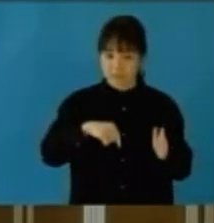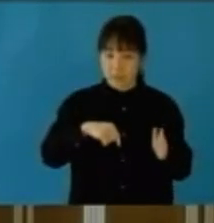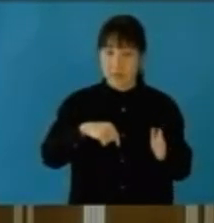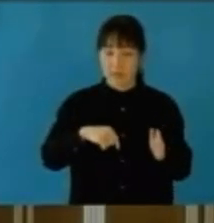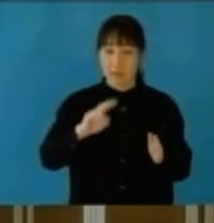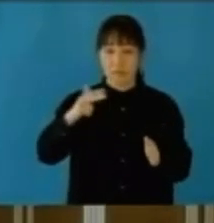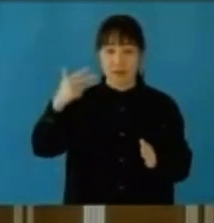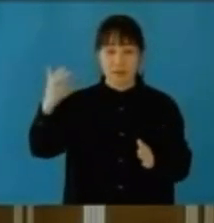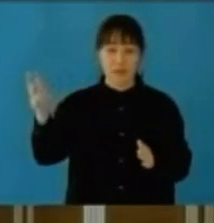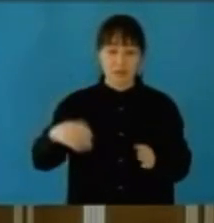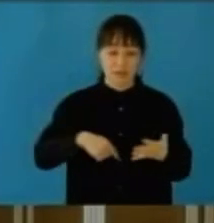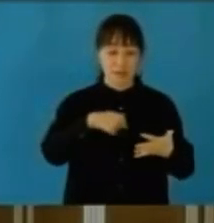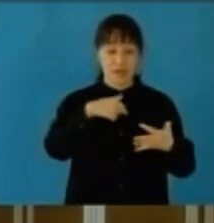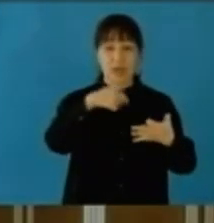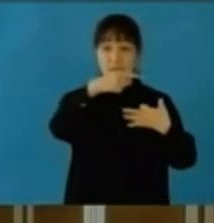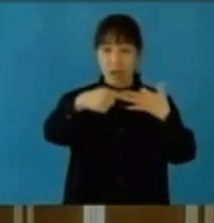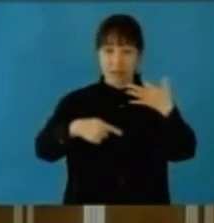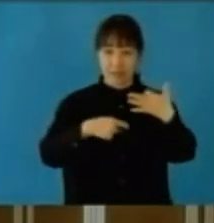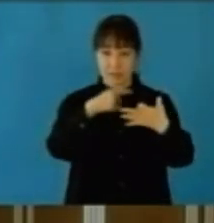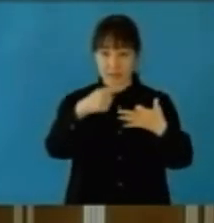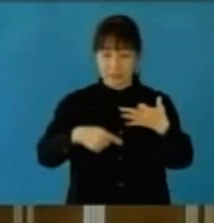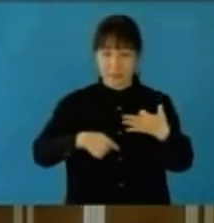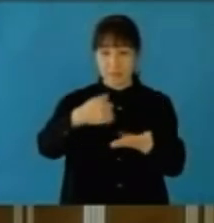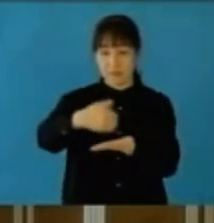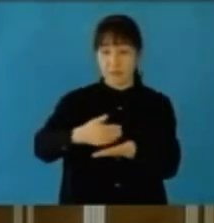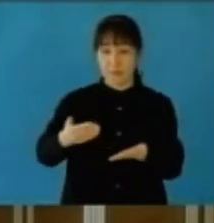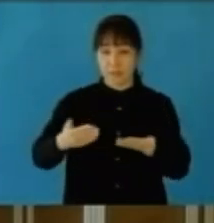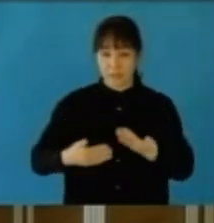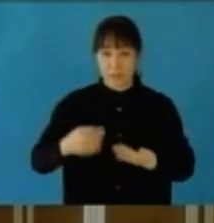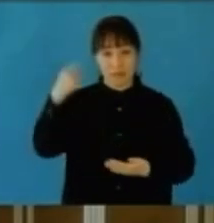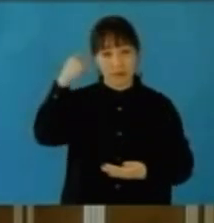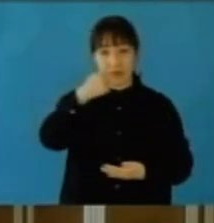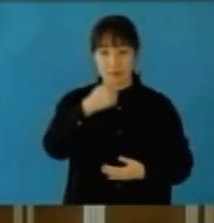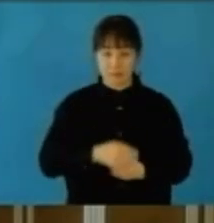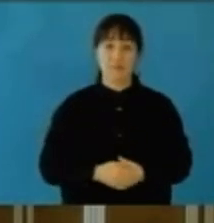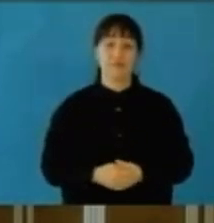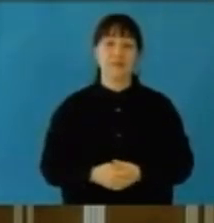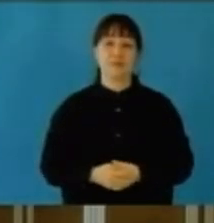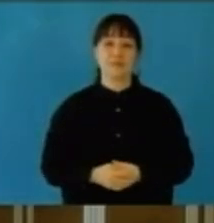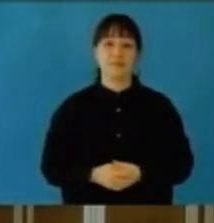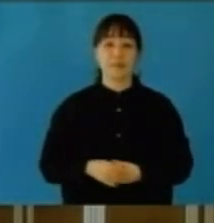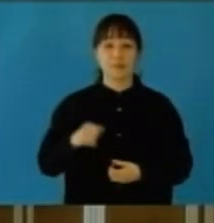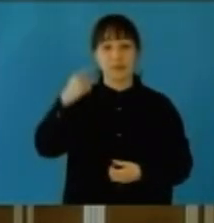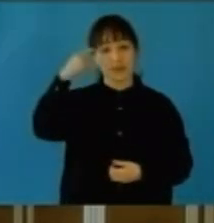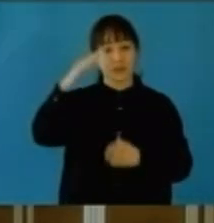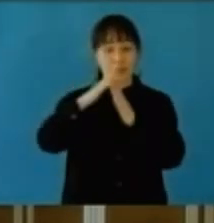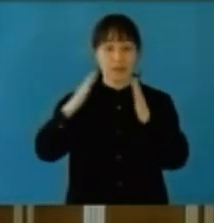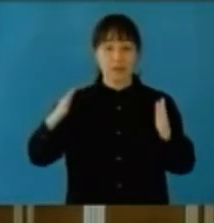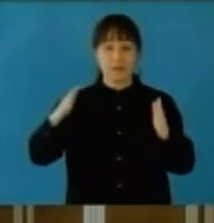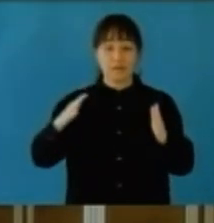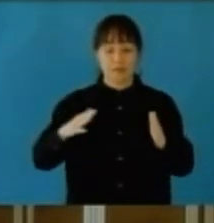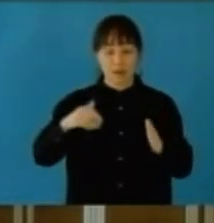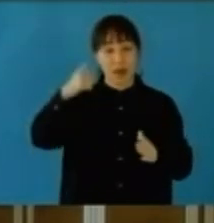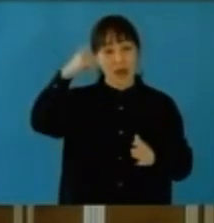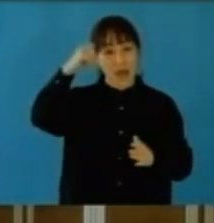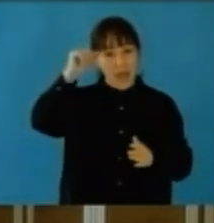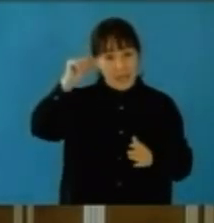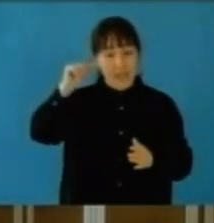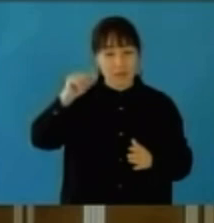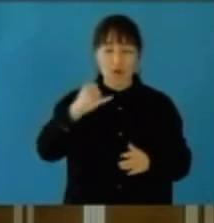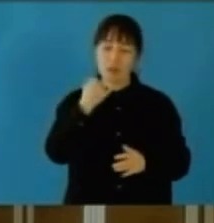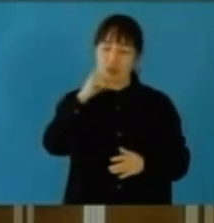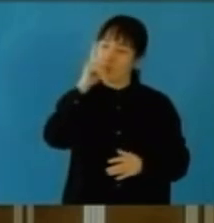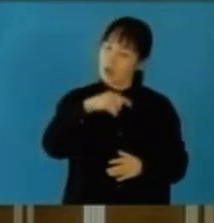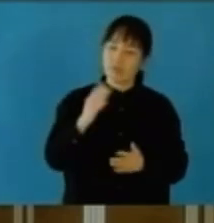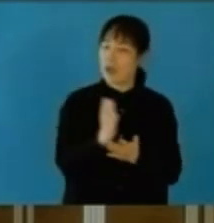市から8項目についてご説明いただけるものと考えております。検討委員会は個々の利活用のアイデアの可否を判断するものではござい